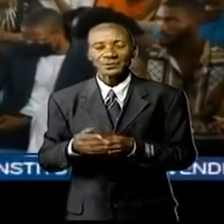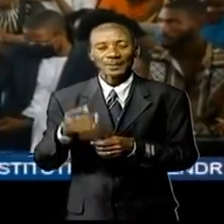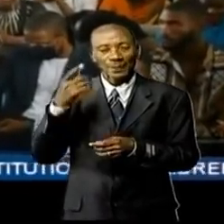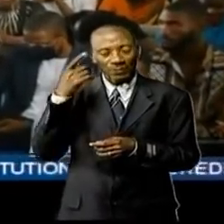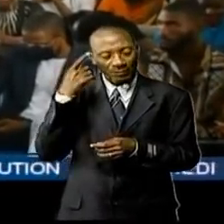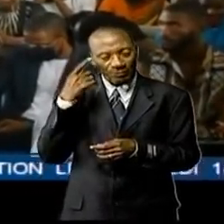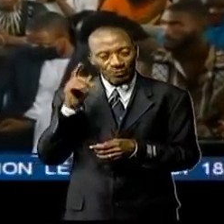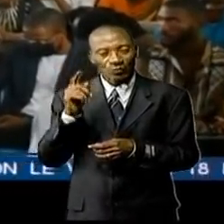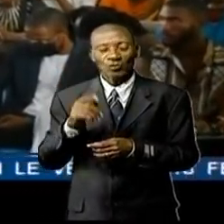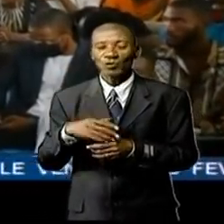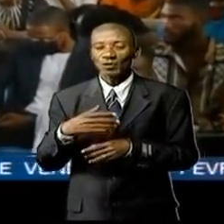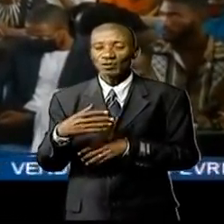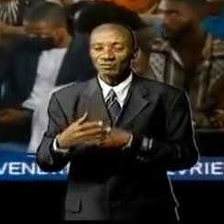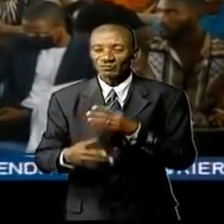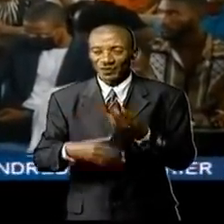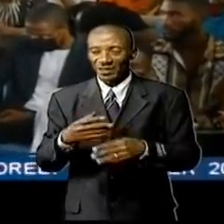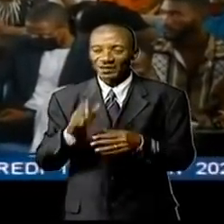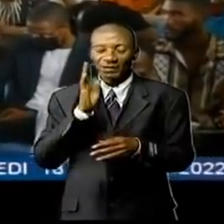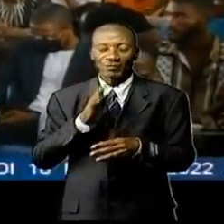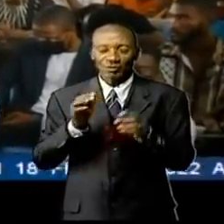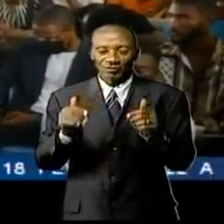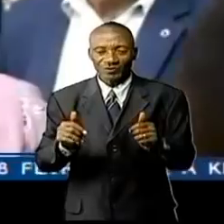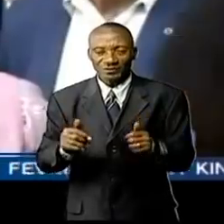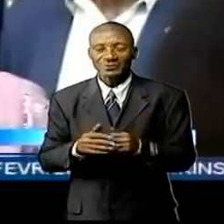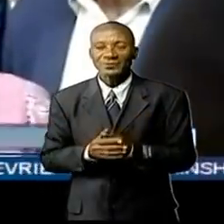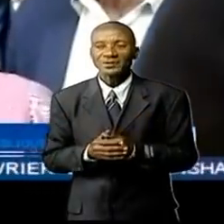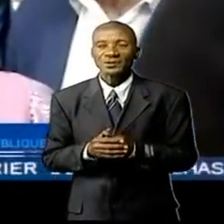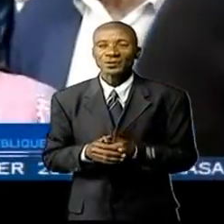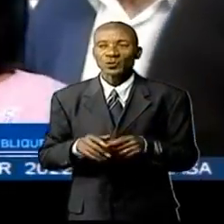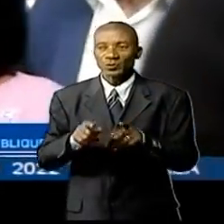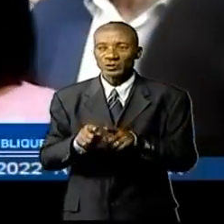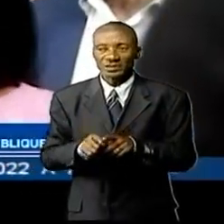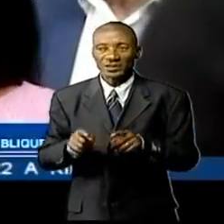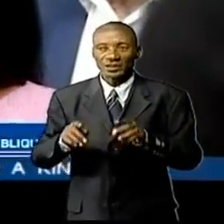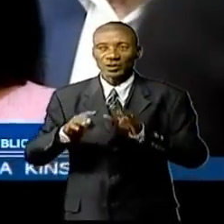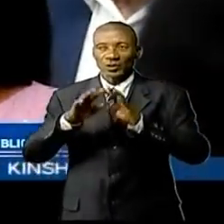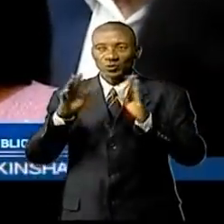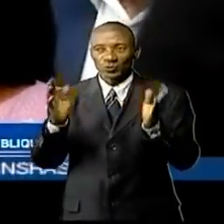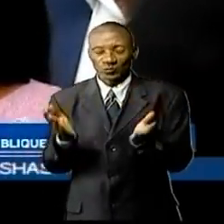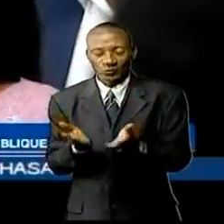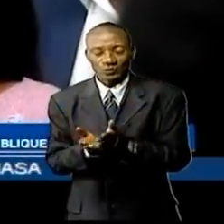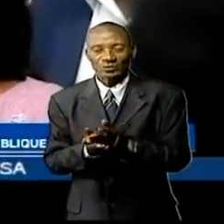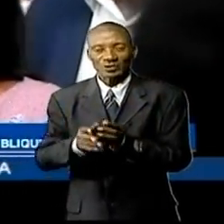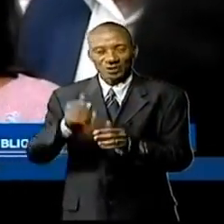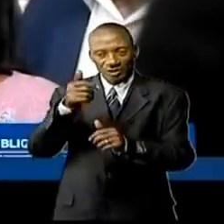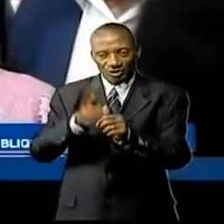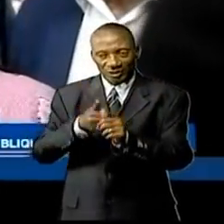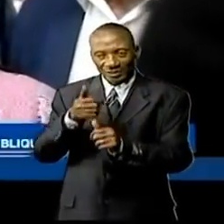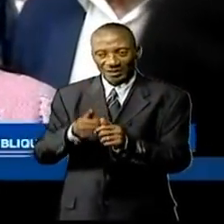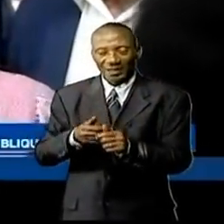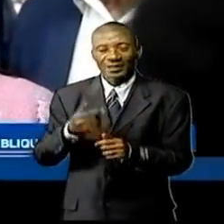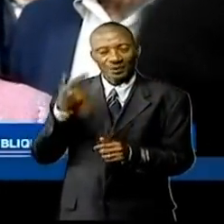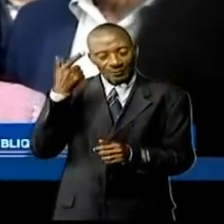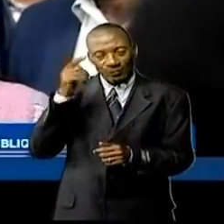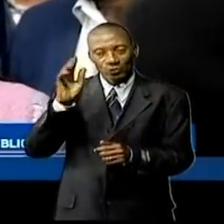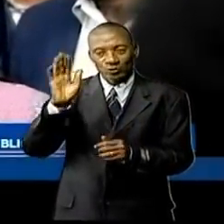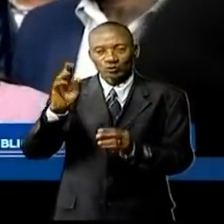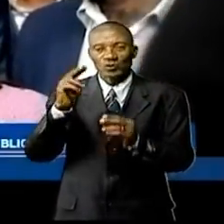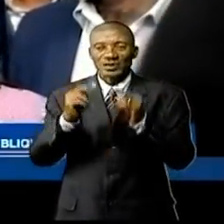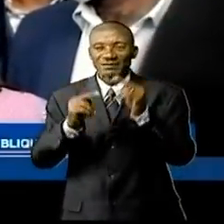la viabilité, mais c'est aussi l'affaire de nous tous. Chacun à son niveau doit intervenir,